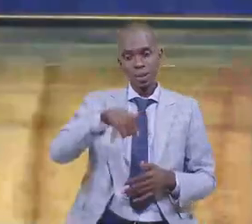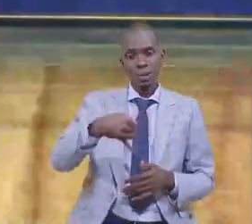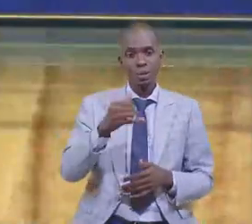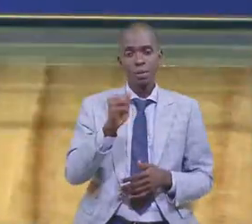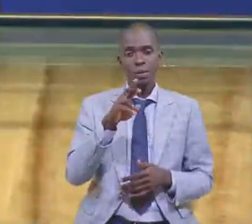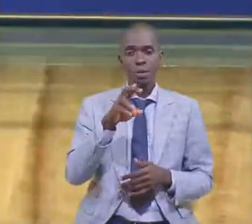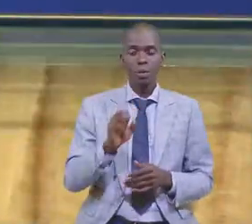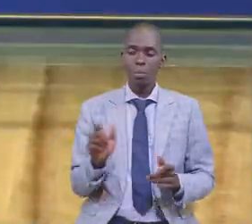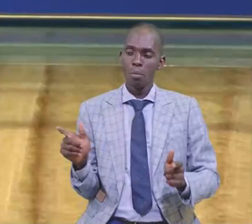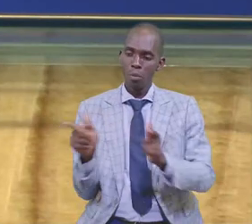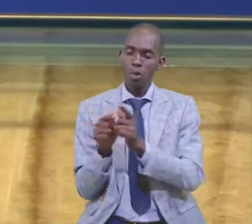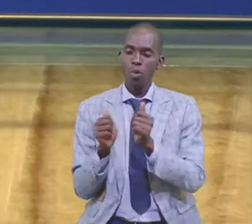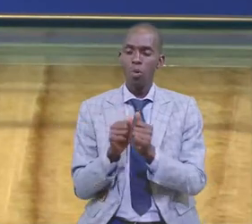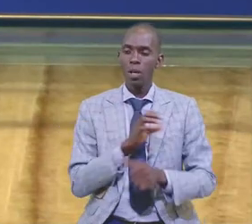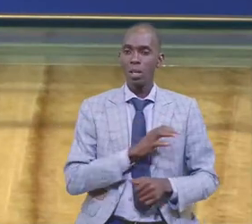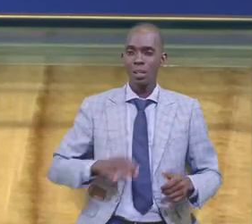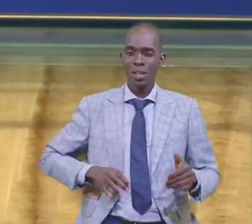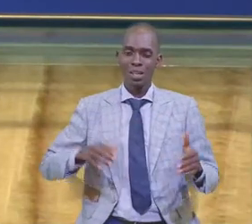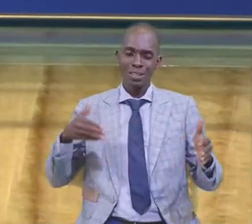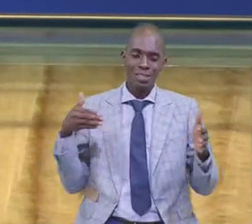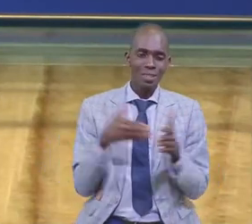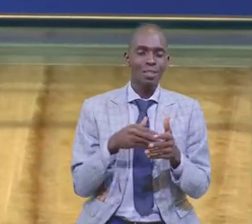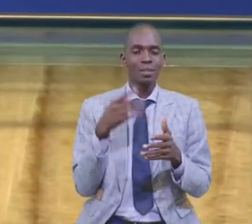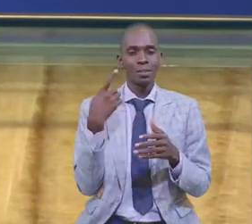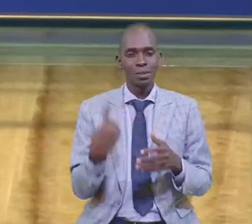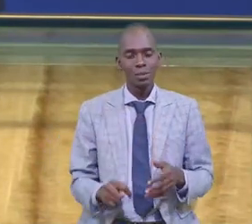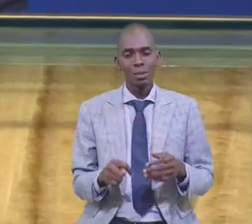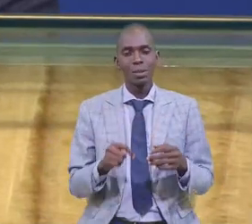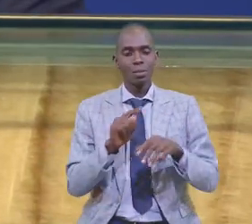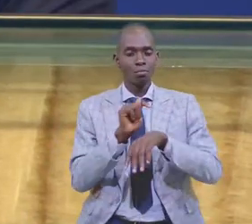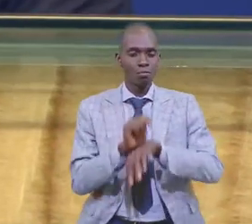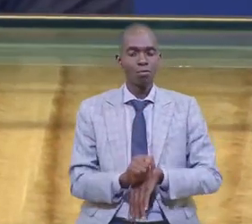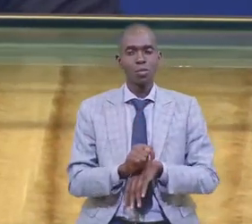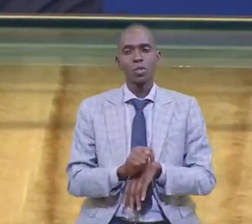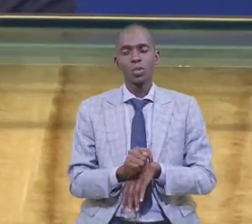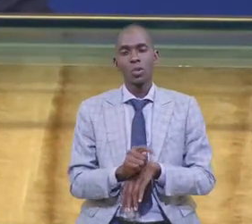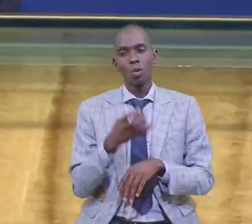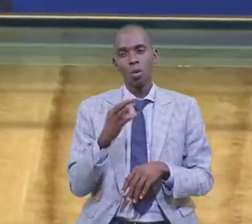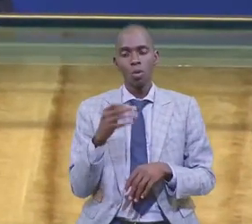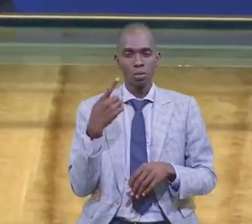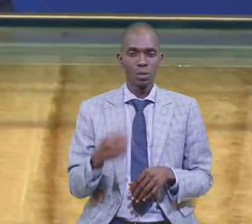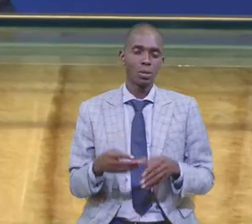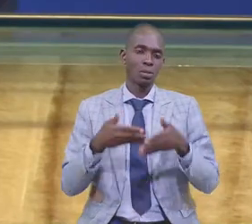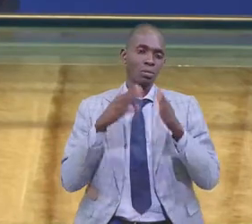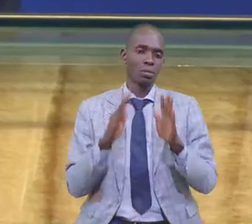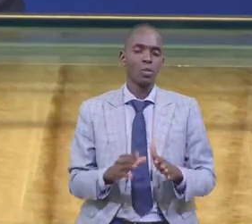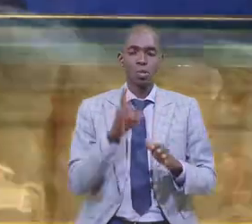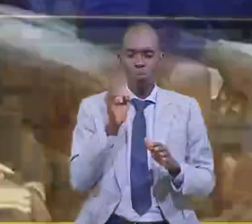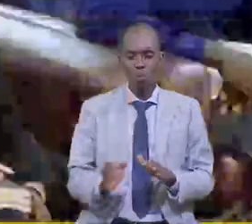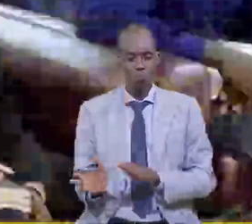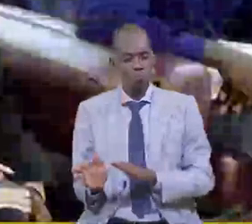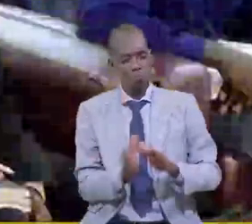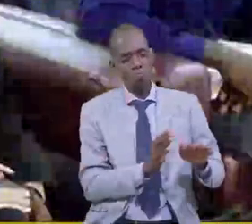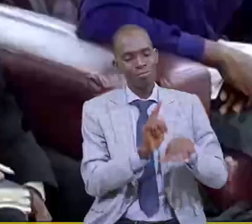Christ, contrairement à la tradition des anciens. Vous devez laisser ces